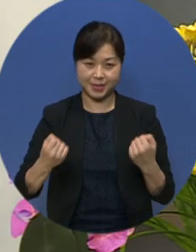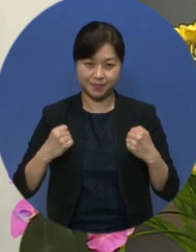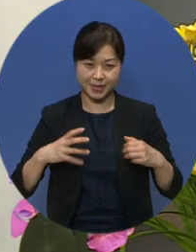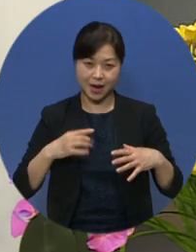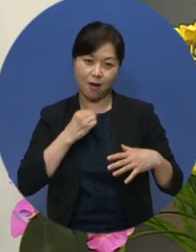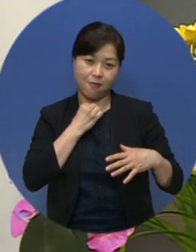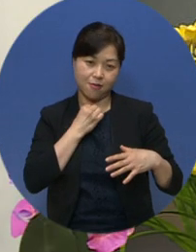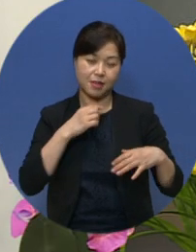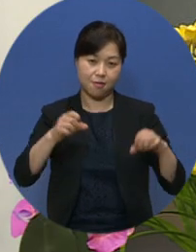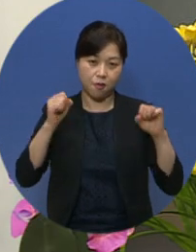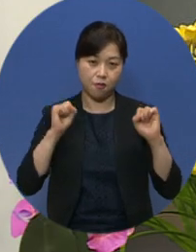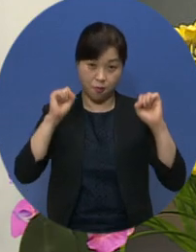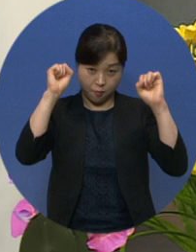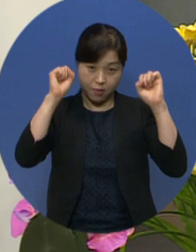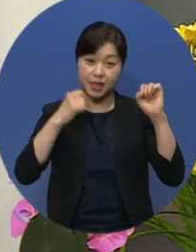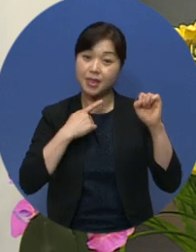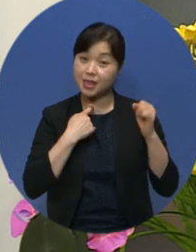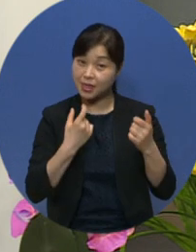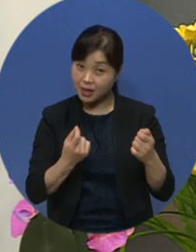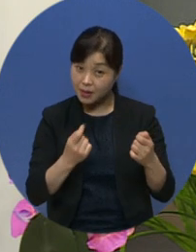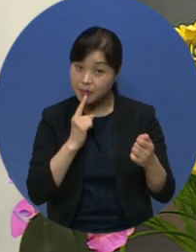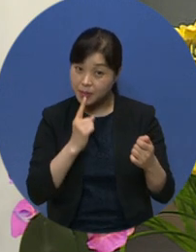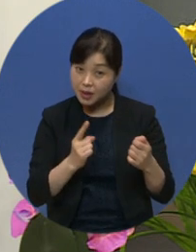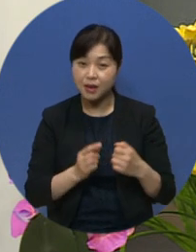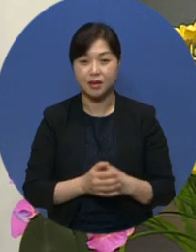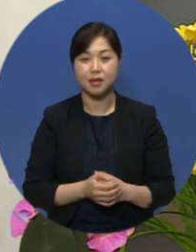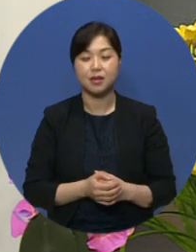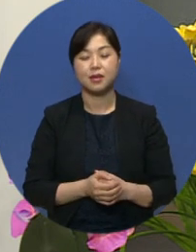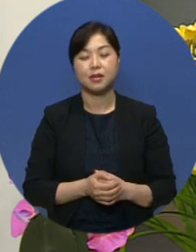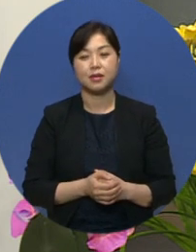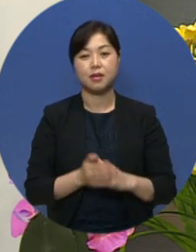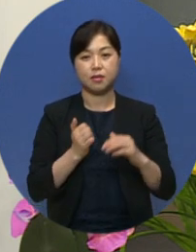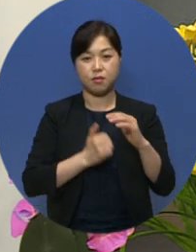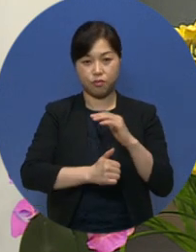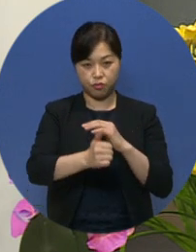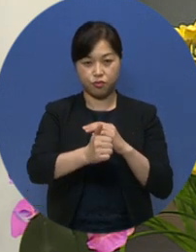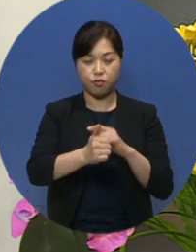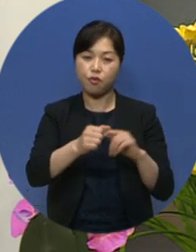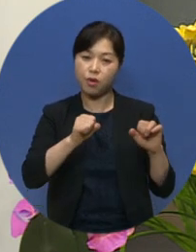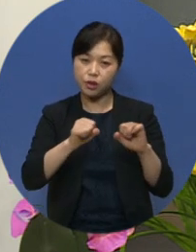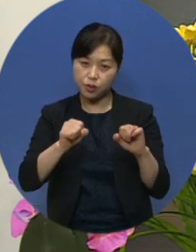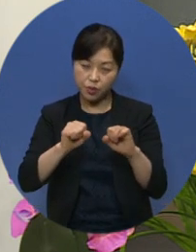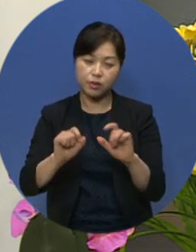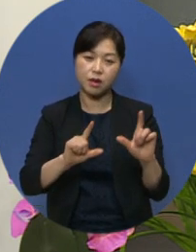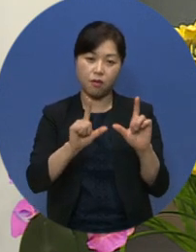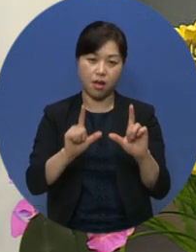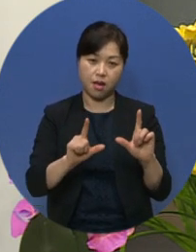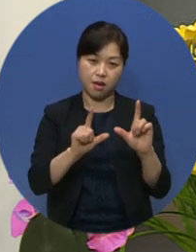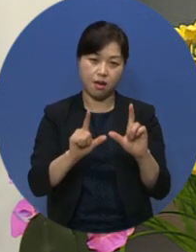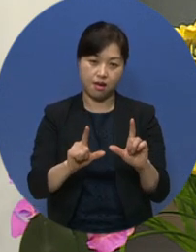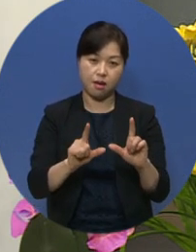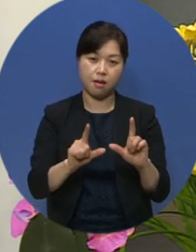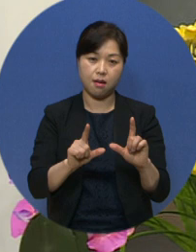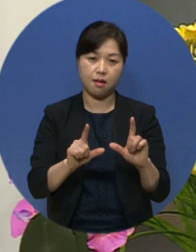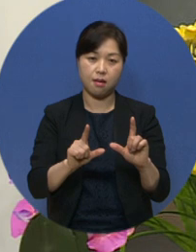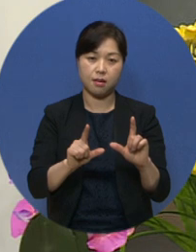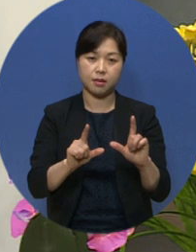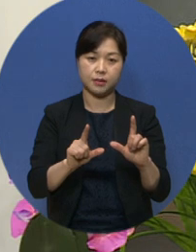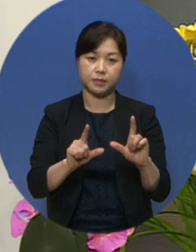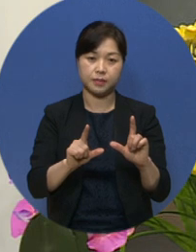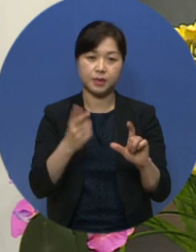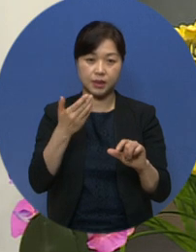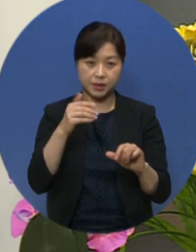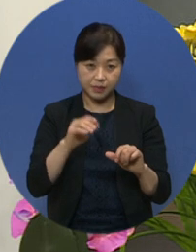동기가 되셨다고 그랬지만 네 그렇게 그 선수 생활을 하게 되면서도 예